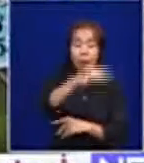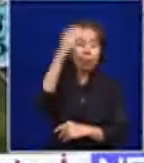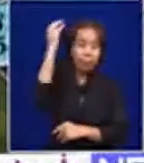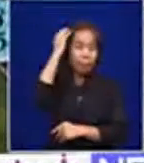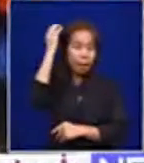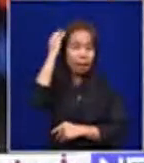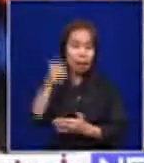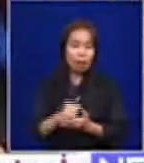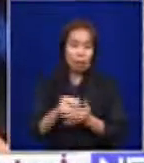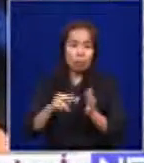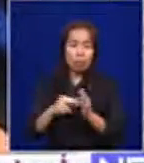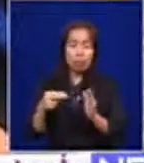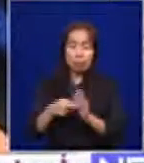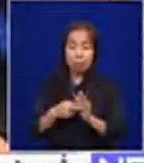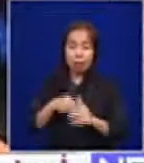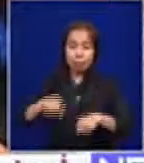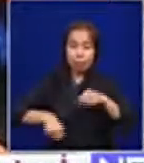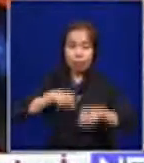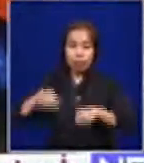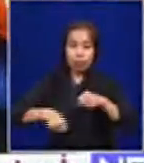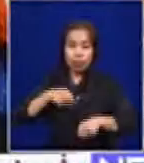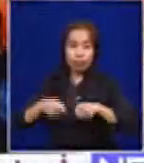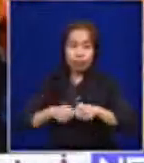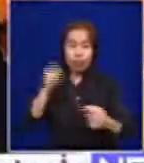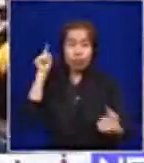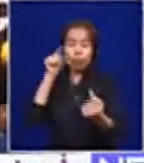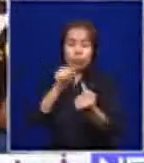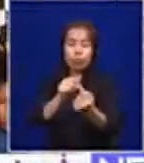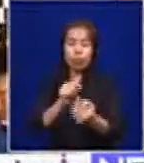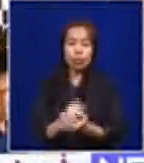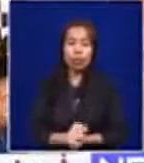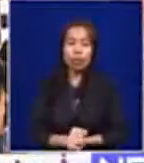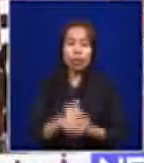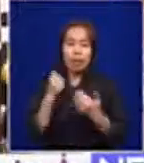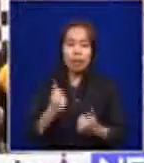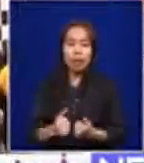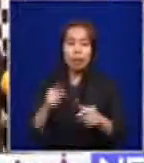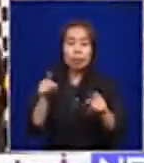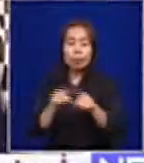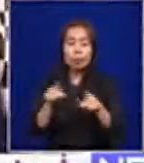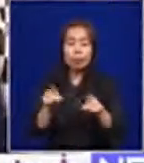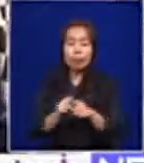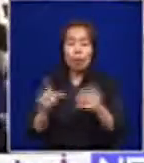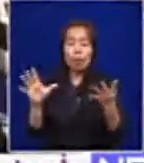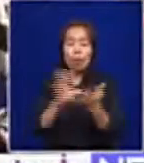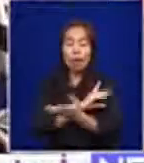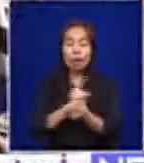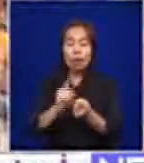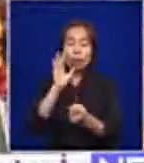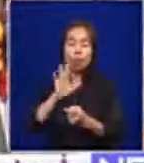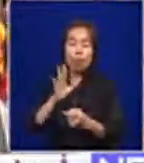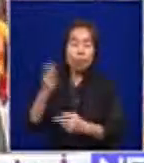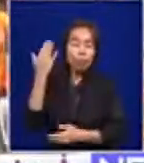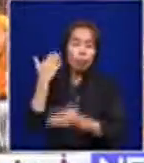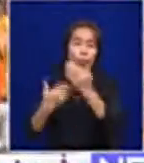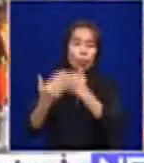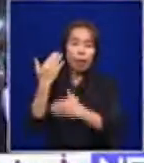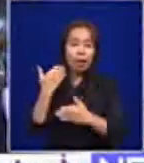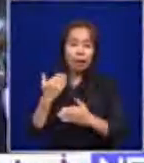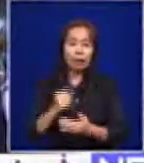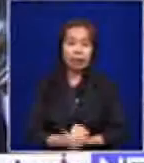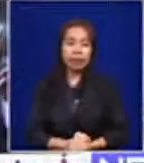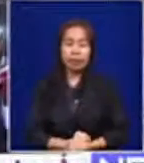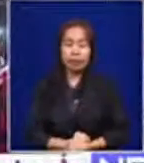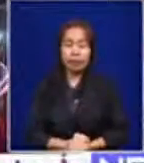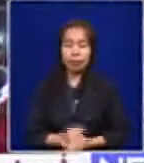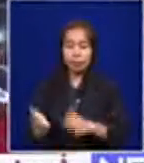ให้กับชาวสปป.ลาวในโครงการบอกรักฝั่งสองฝั่งโขงเชื่อมโยงวัฒนธรรมล้านนาสู่ล้านช้างไ